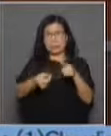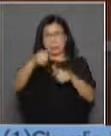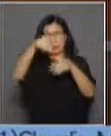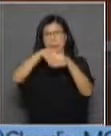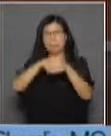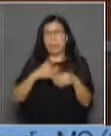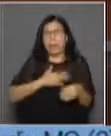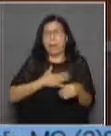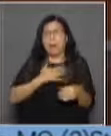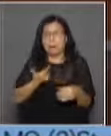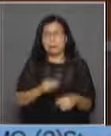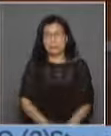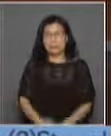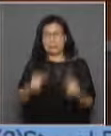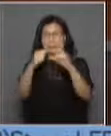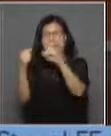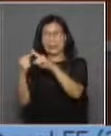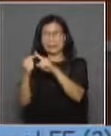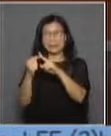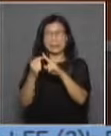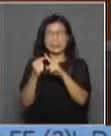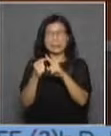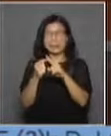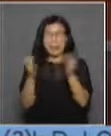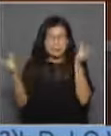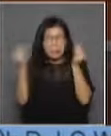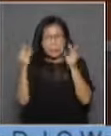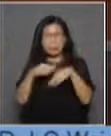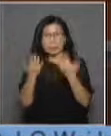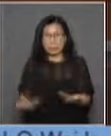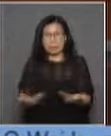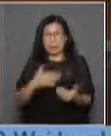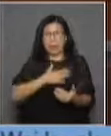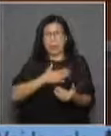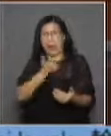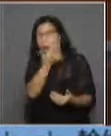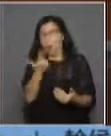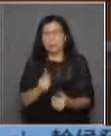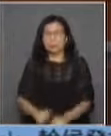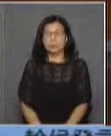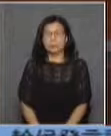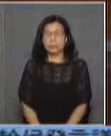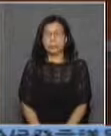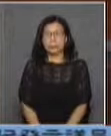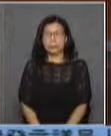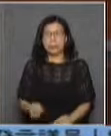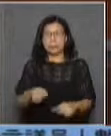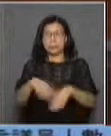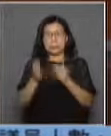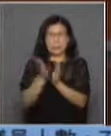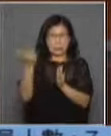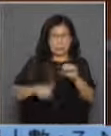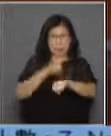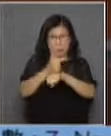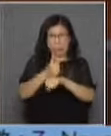嘛。民意对共产党来讲，在现时来讲是最害怕的嘛。他未执政的时候就